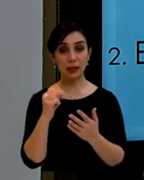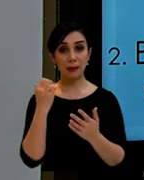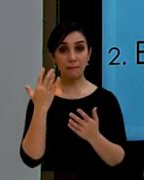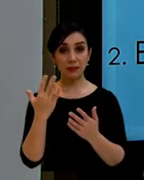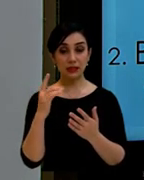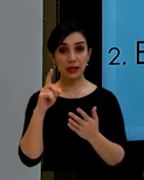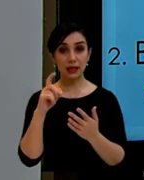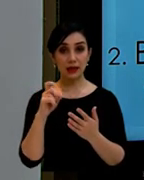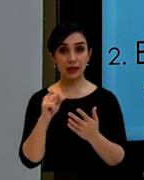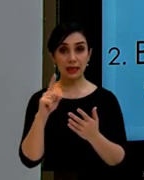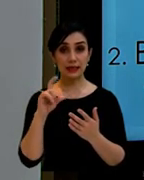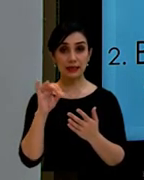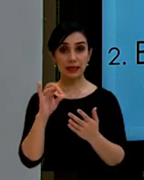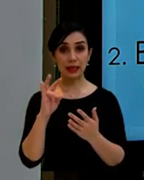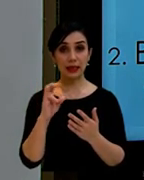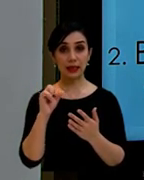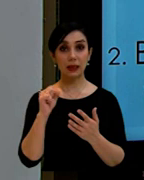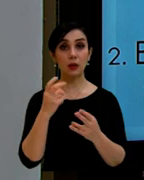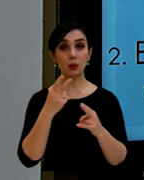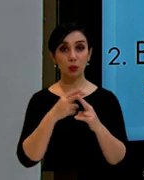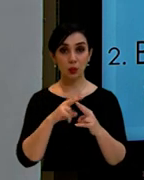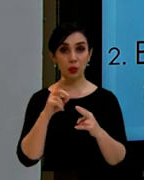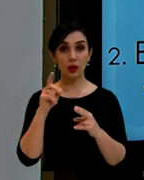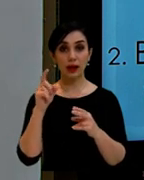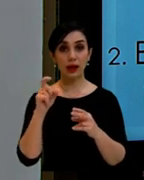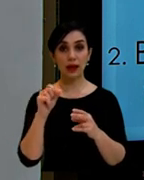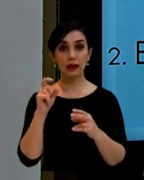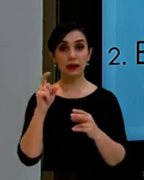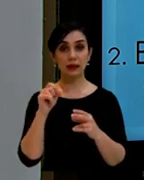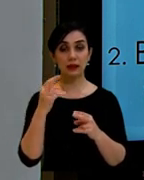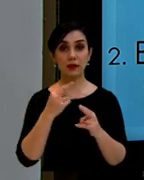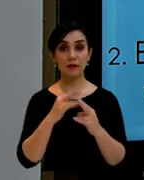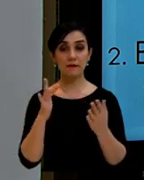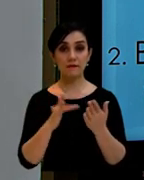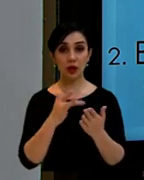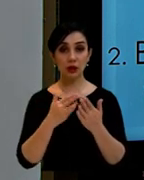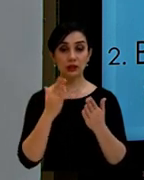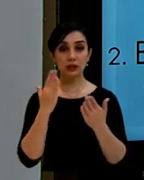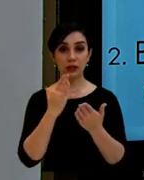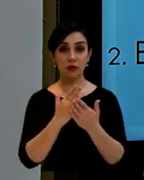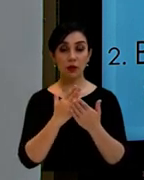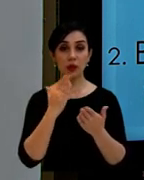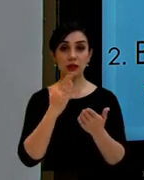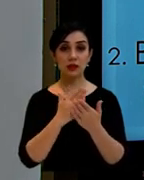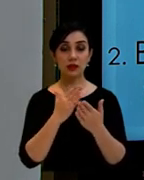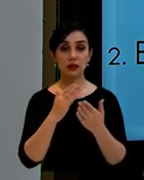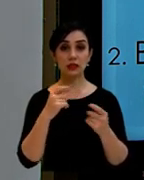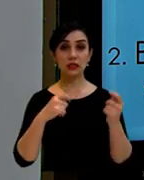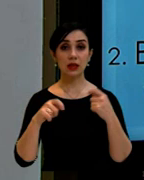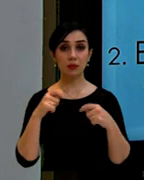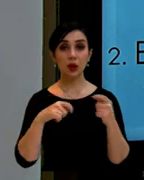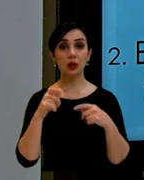xazina bu Xamsa edi. Demak, men Xamsani yaratdim va uni varaq uzra savod ayladim. Savod savdo